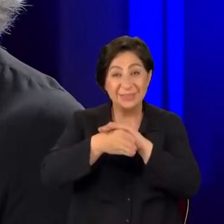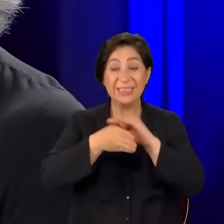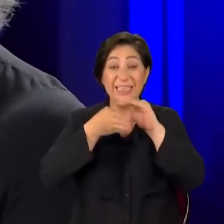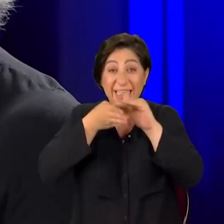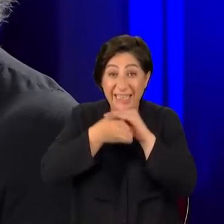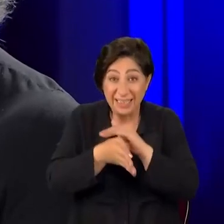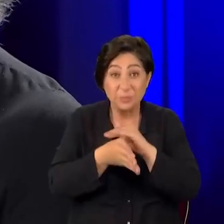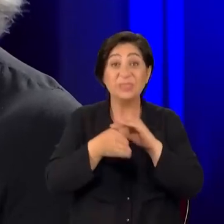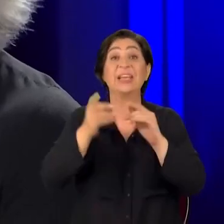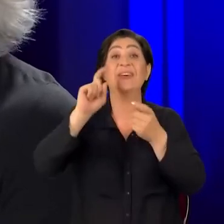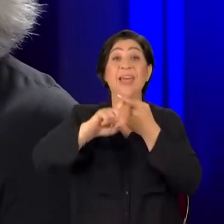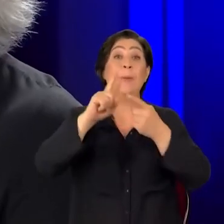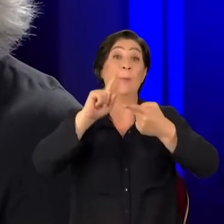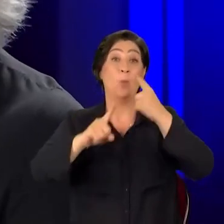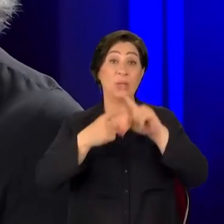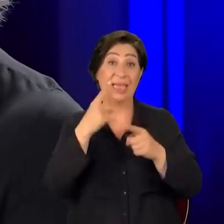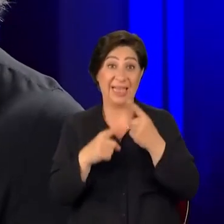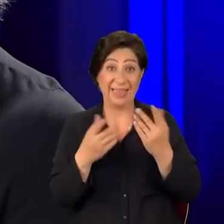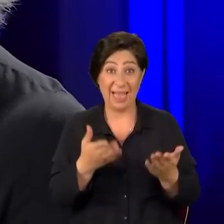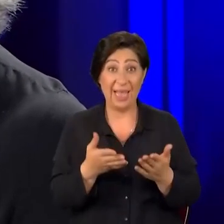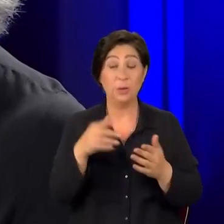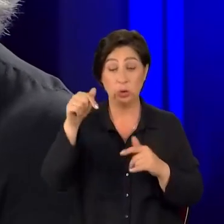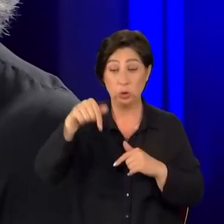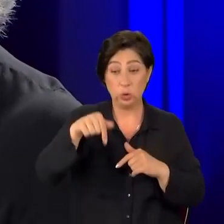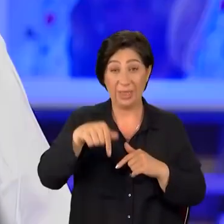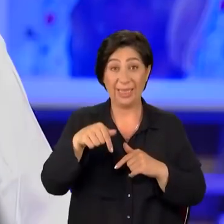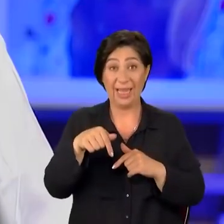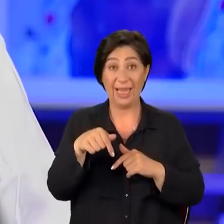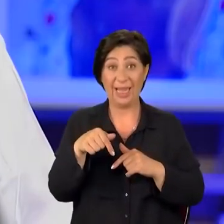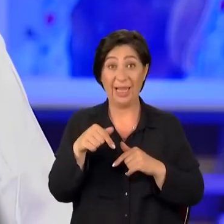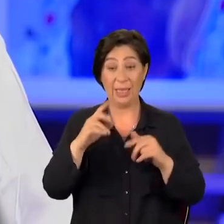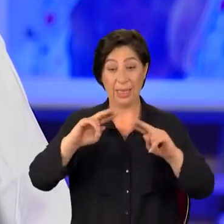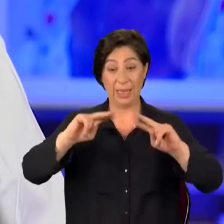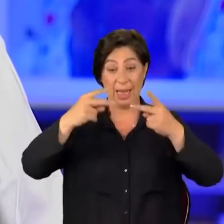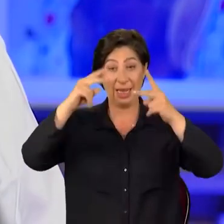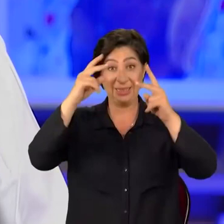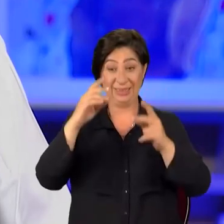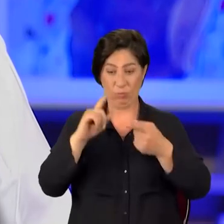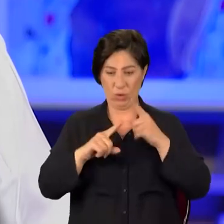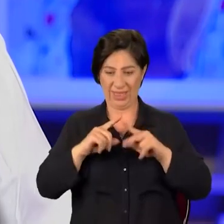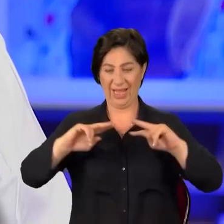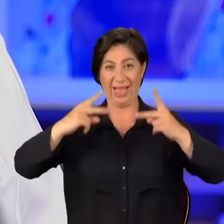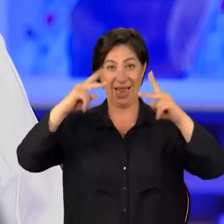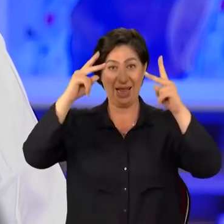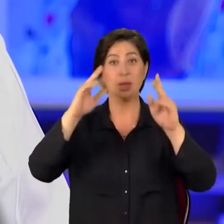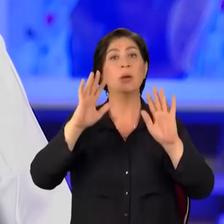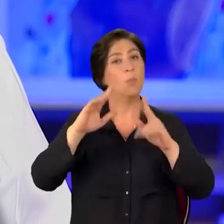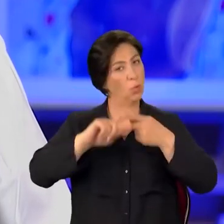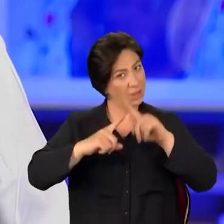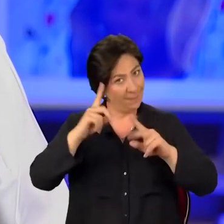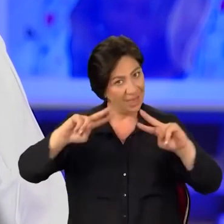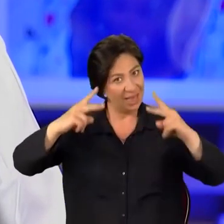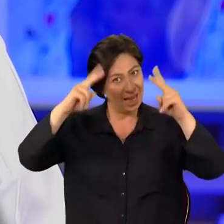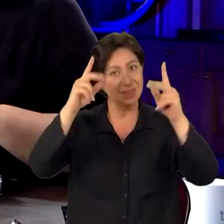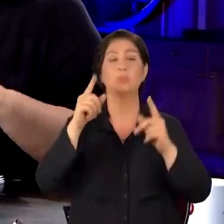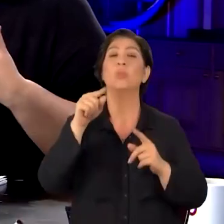girişimcilik, girişimcilik ve tabii ki siyasette, yani şu anda daha kariyerinin, siyasi kariyerinin, siyaset evet